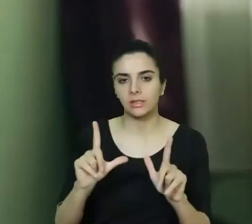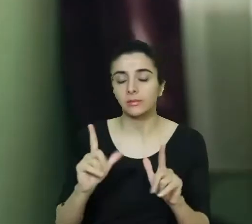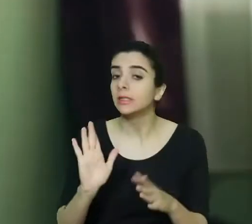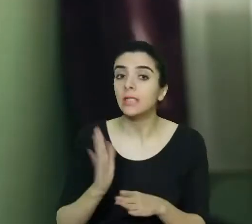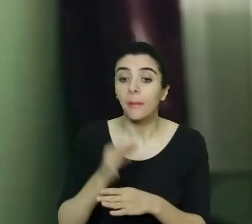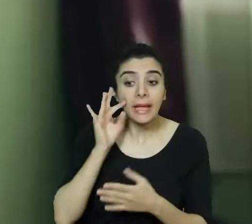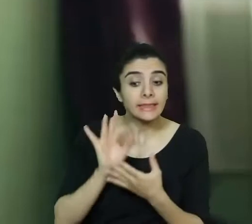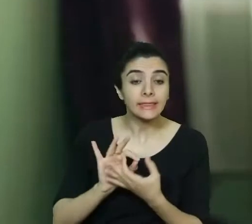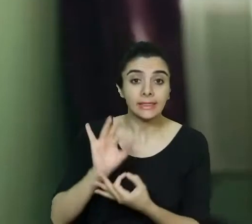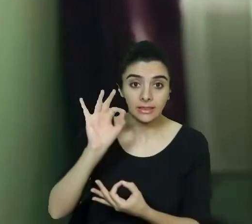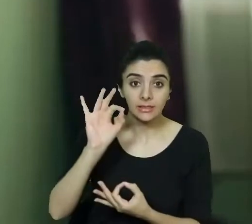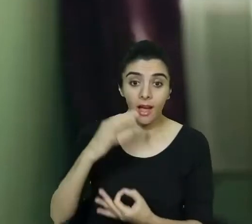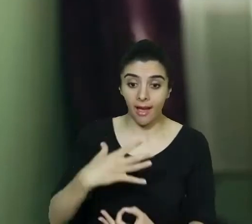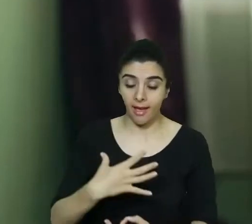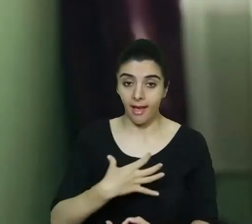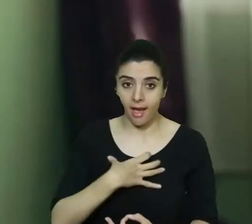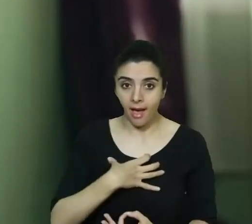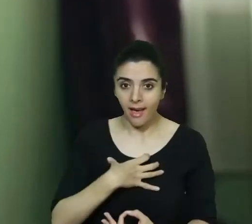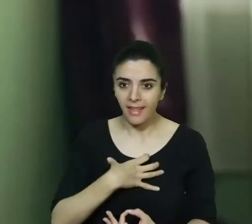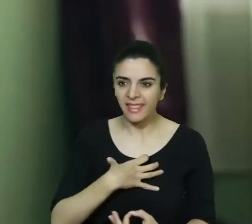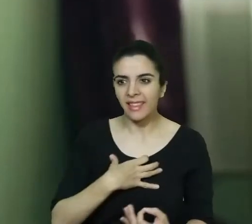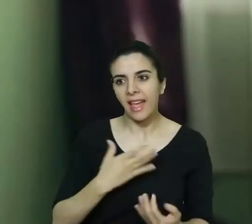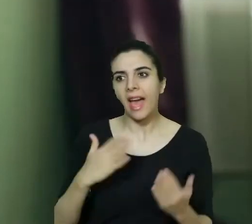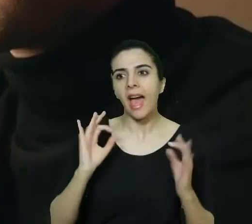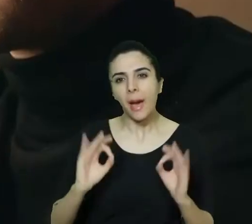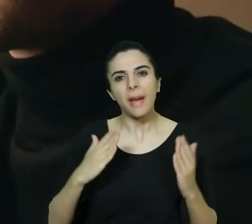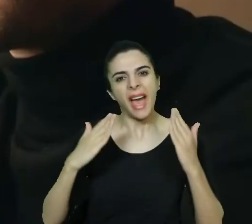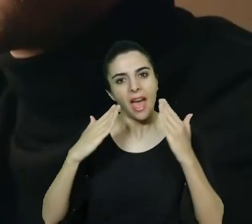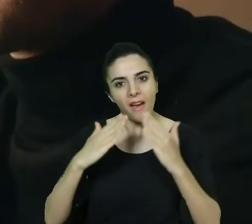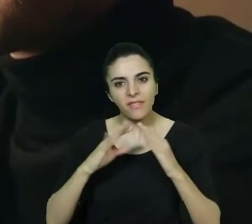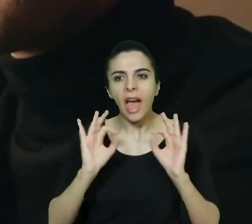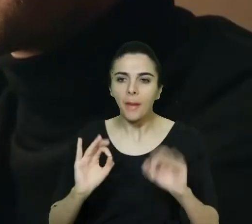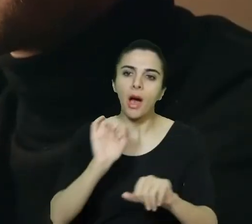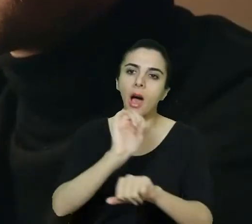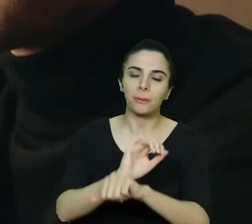Çünkü insan kendinin hem sığınağıdır hem de zindanı.